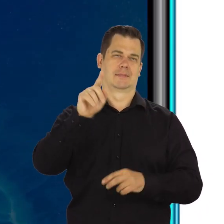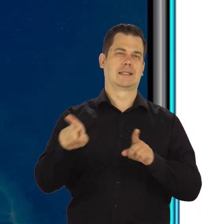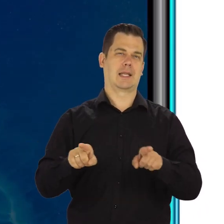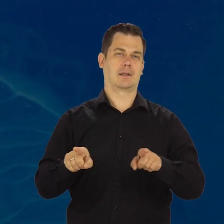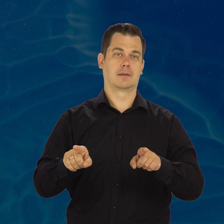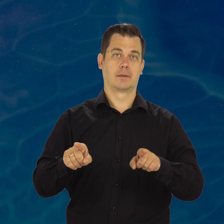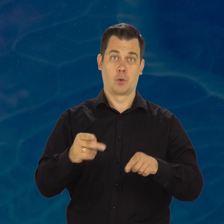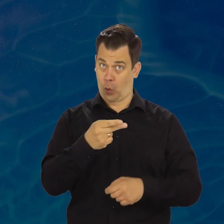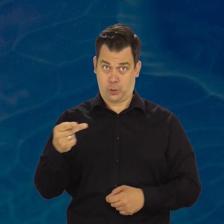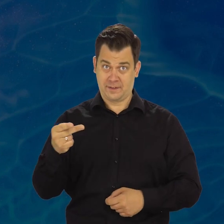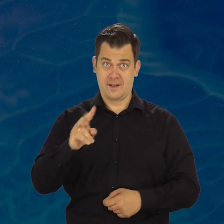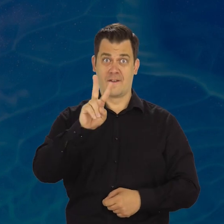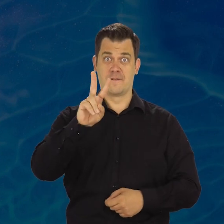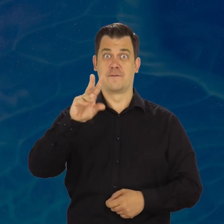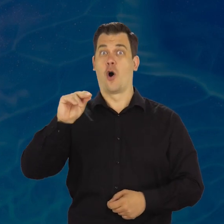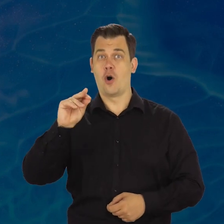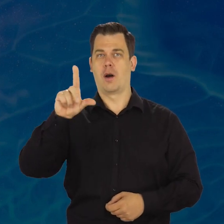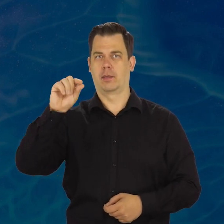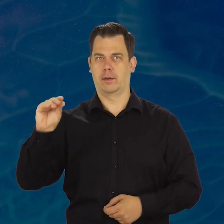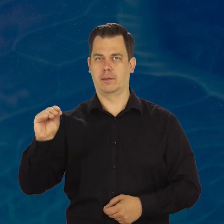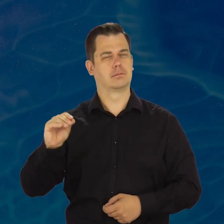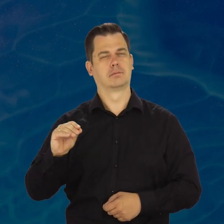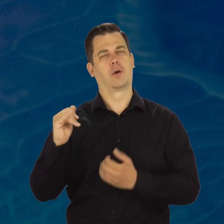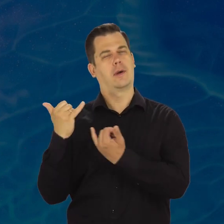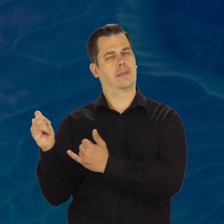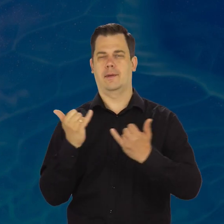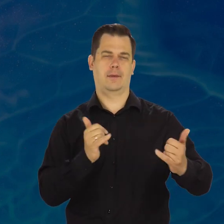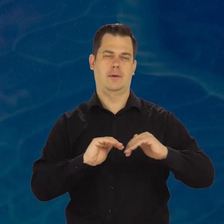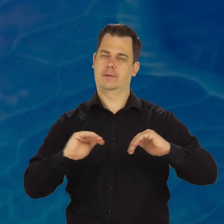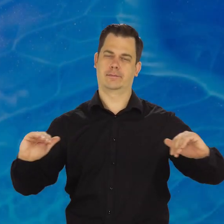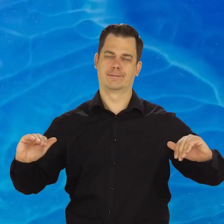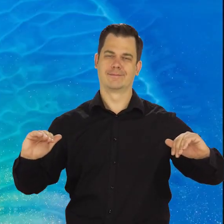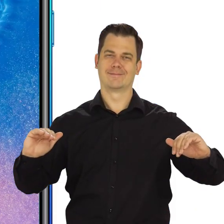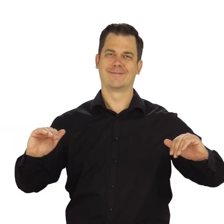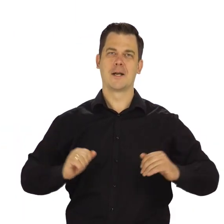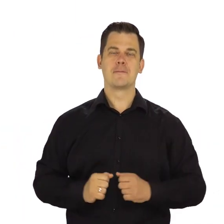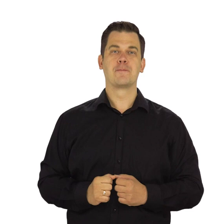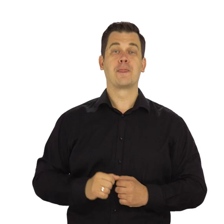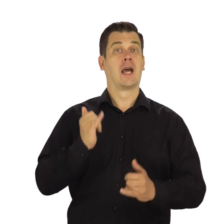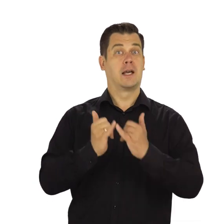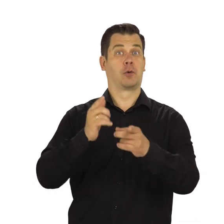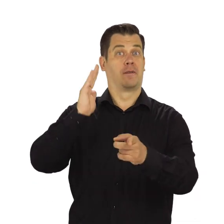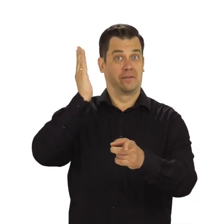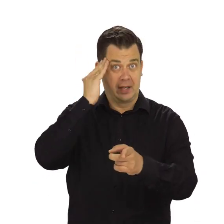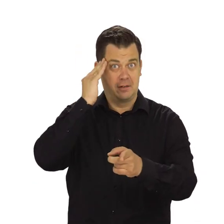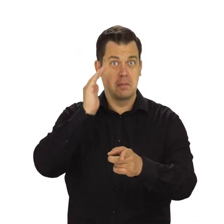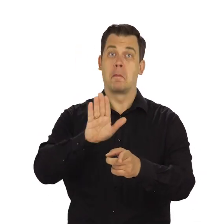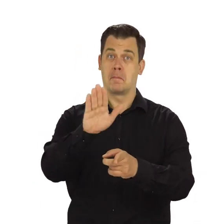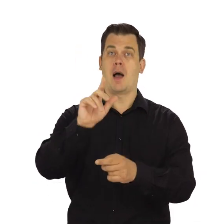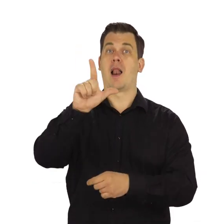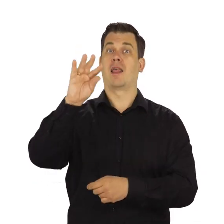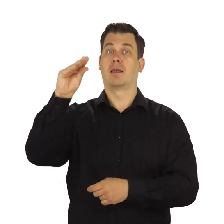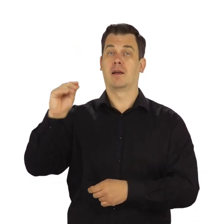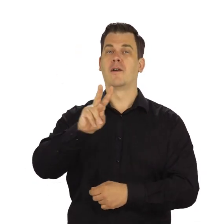ekranie. To nie oznacza, że obsługuje on Voltę. To dwie zupełnie różne rzeczy. Jeśli już wiesz, że